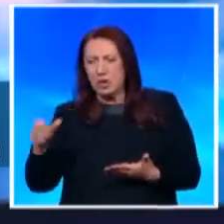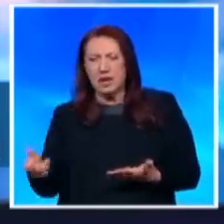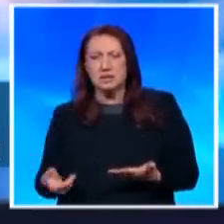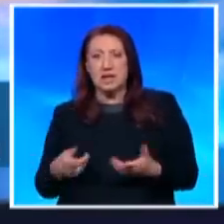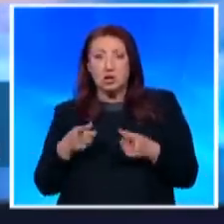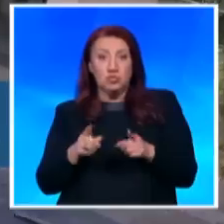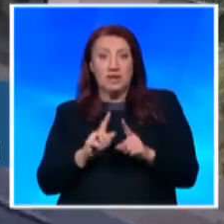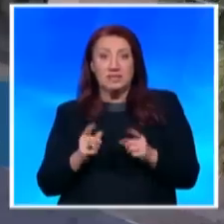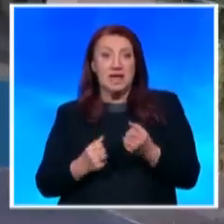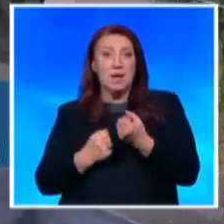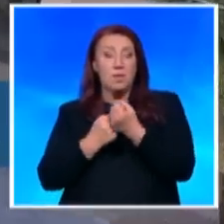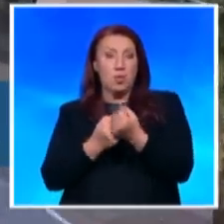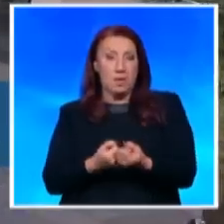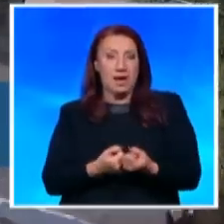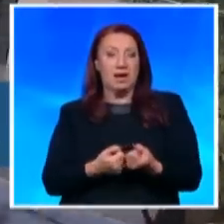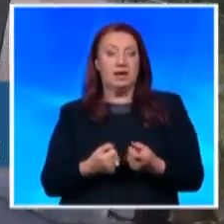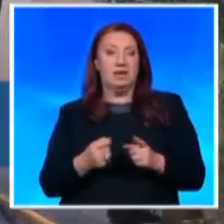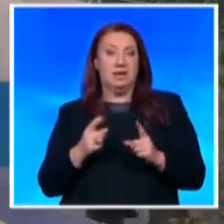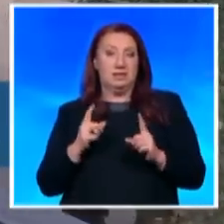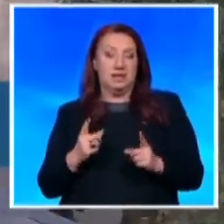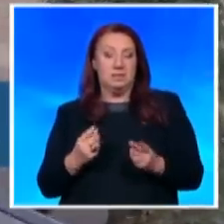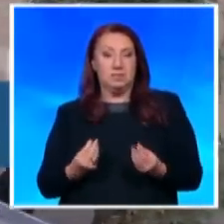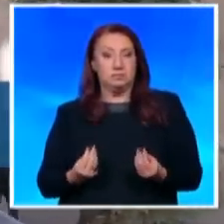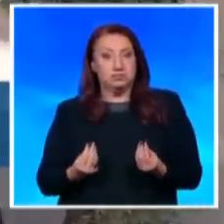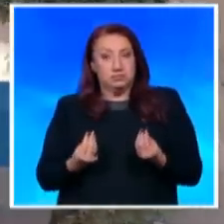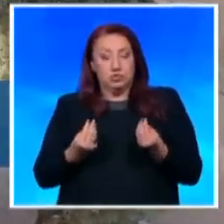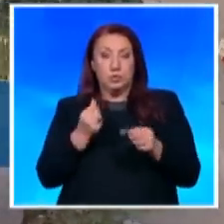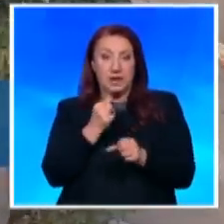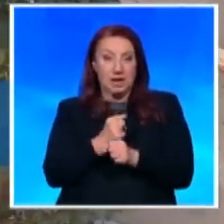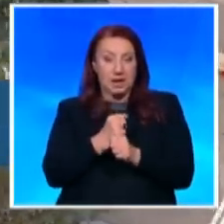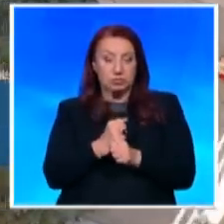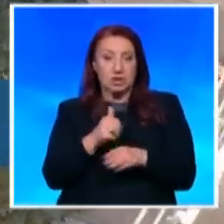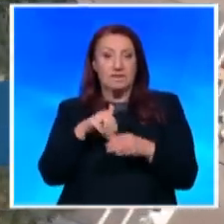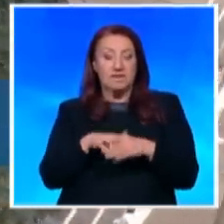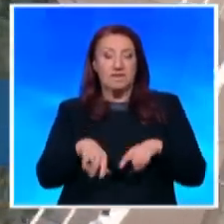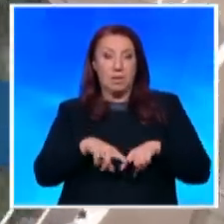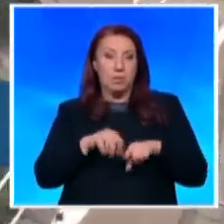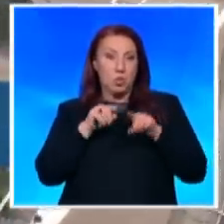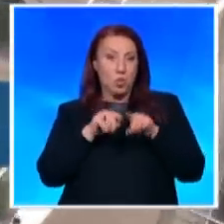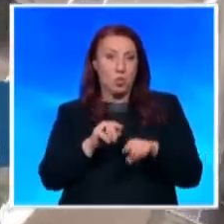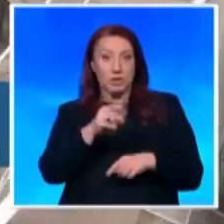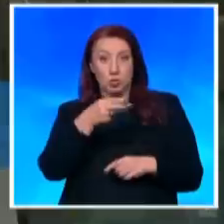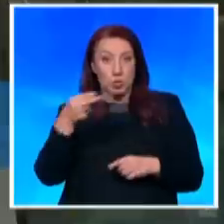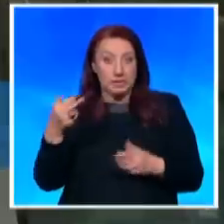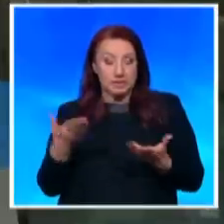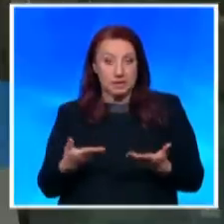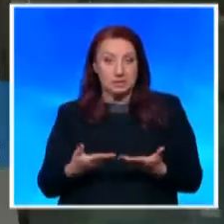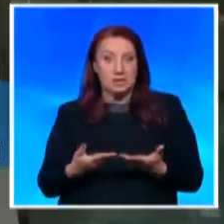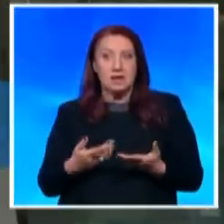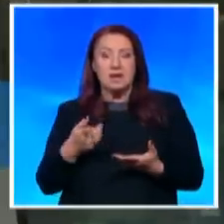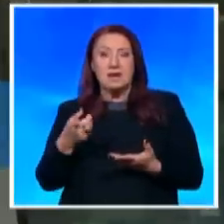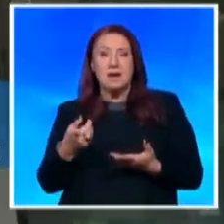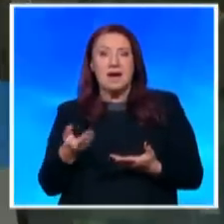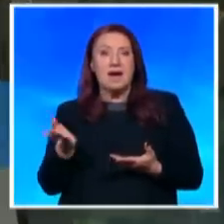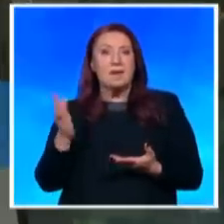никакъв начин да има някакви оздравителни процеси, а в същото време е склонна да се подава на политически